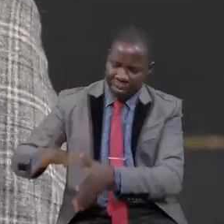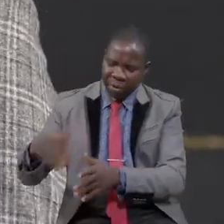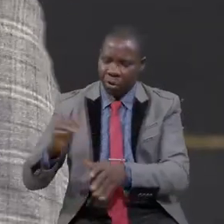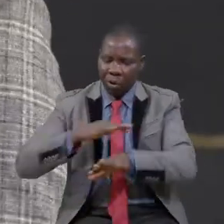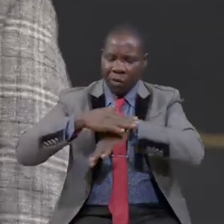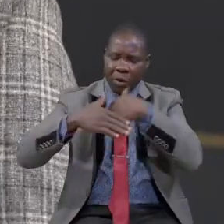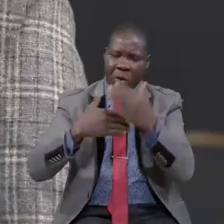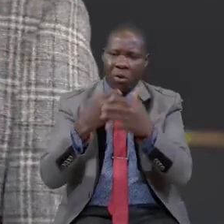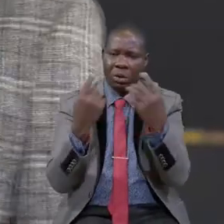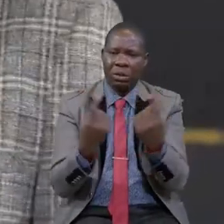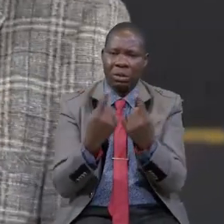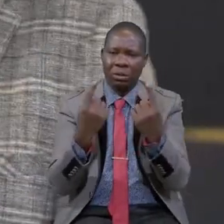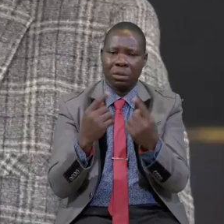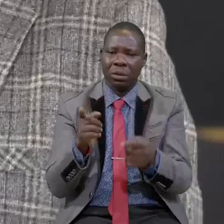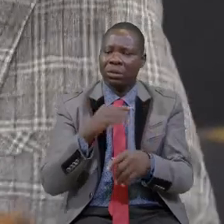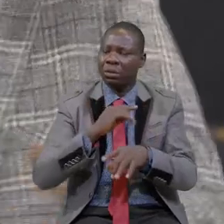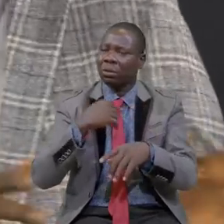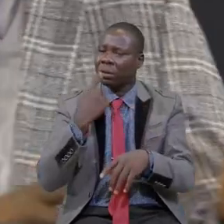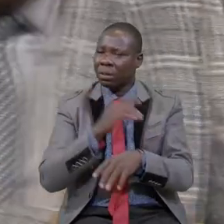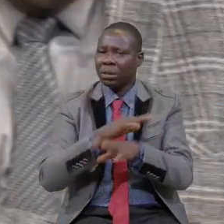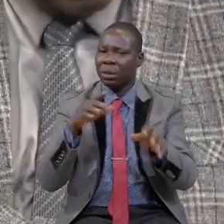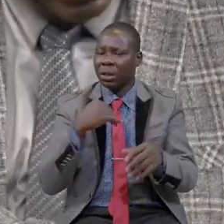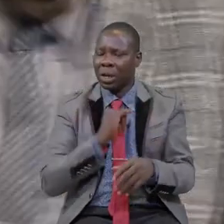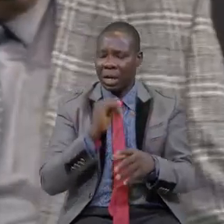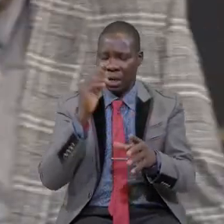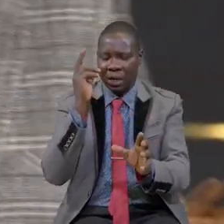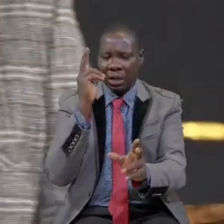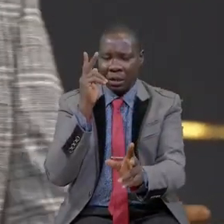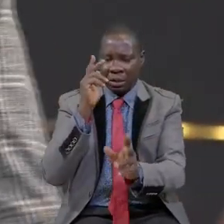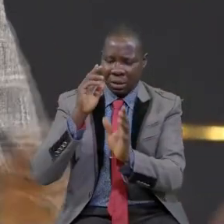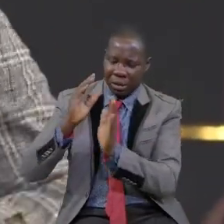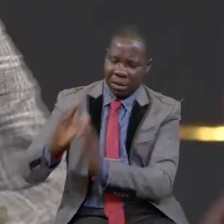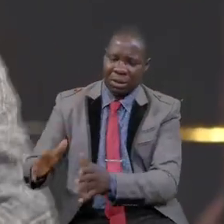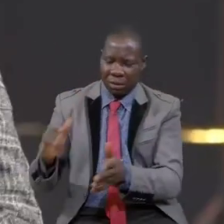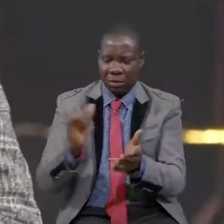Tu ne choisis pas, ah, j'ai eu ceci, je m'attache à ceci,